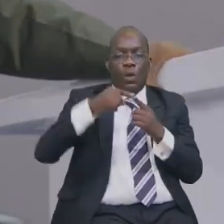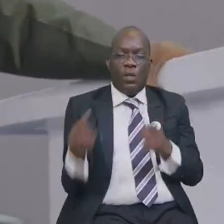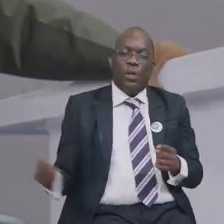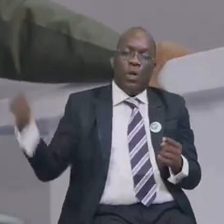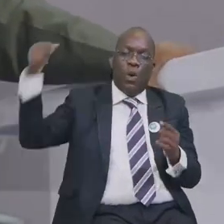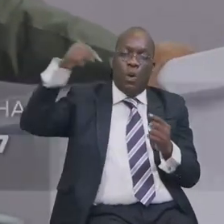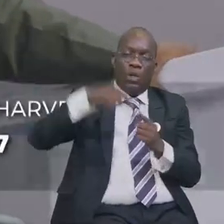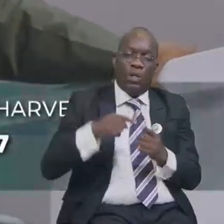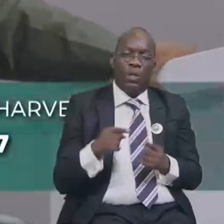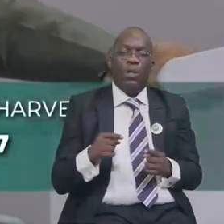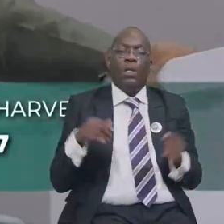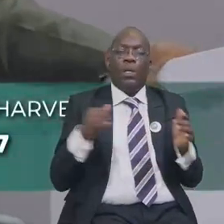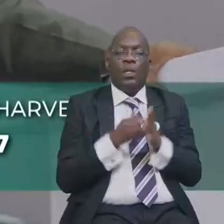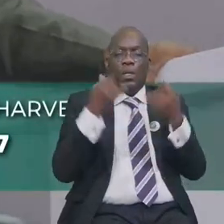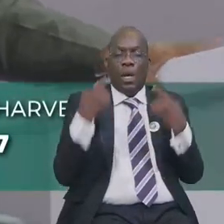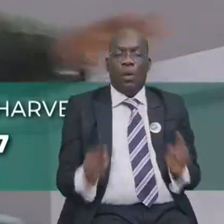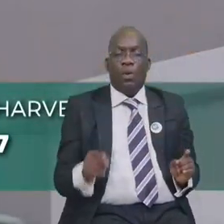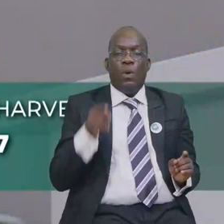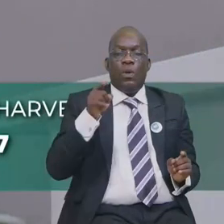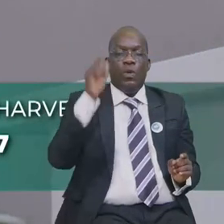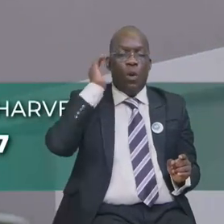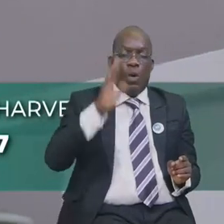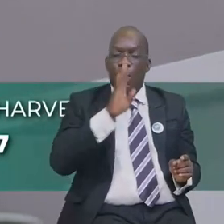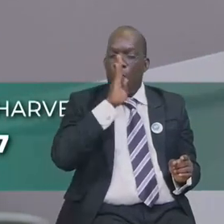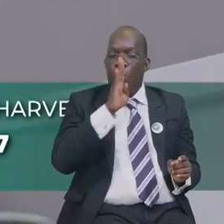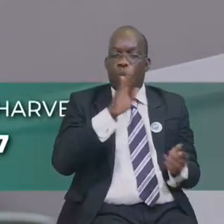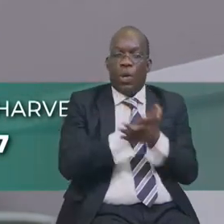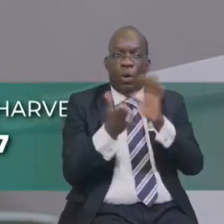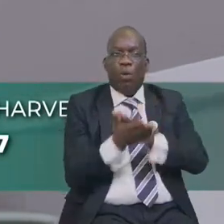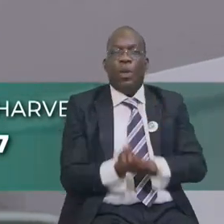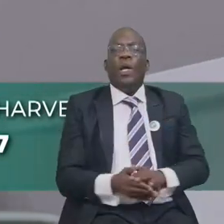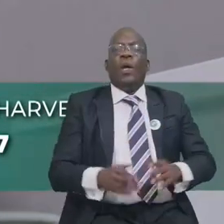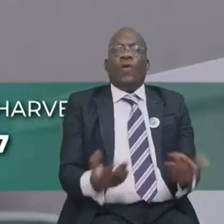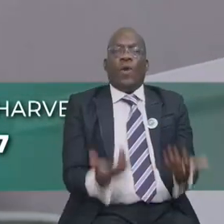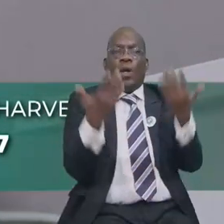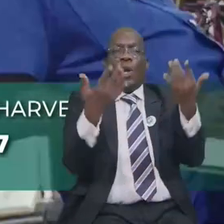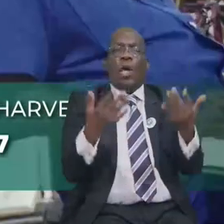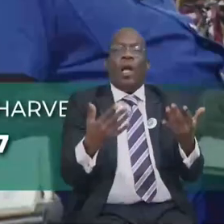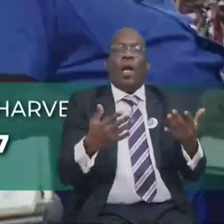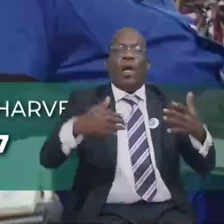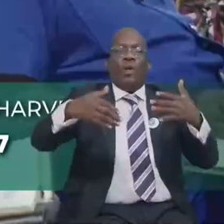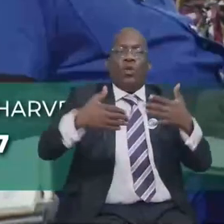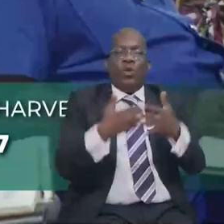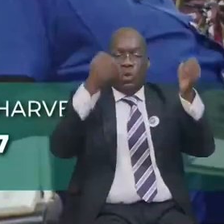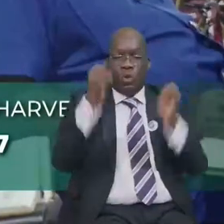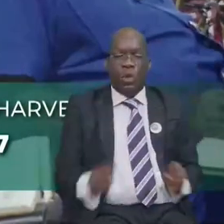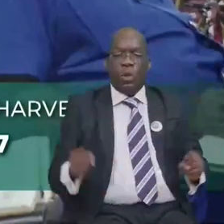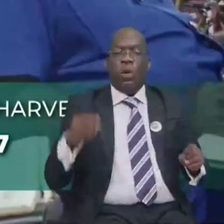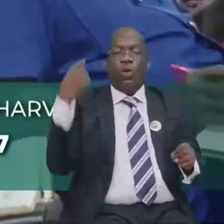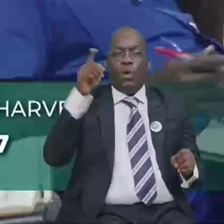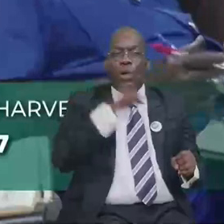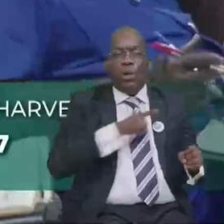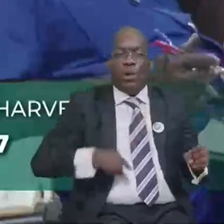jusqu'à cela arrive. Et vous deviendrez une flamme au nom de Jésus.